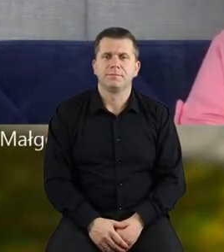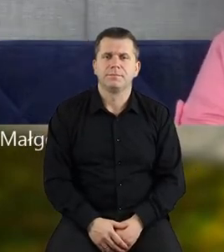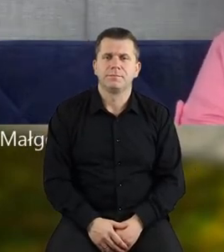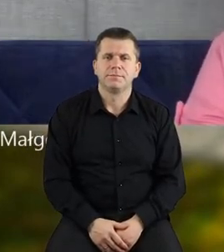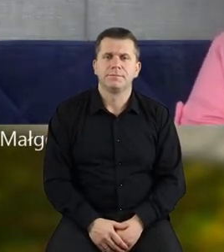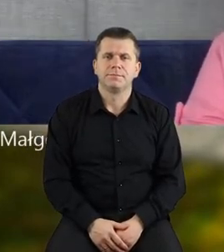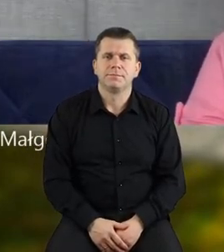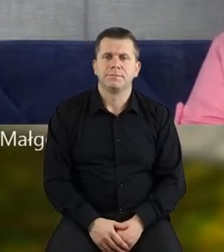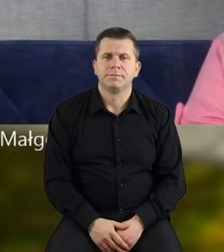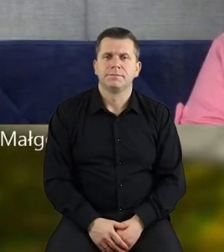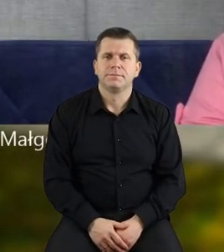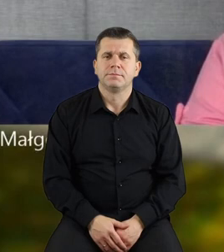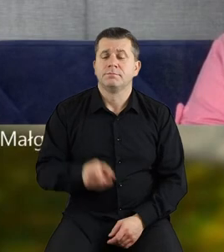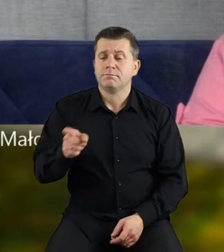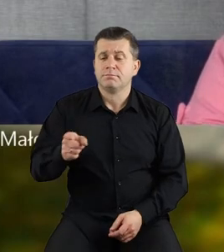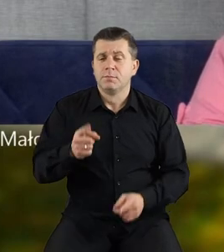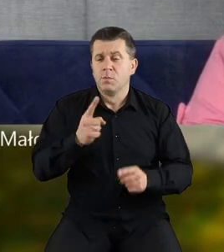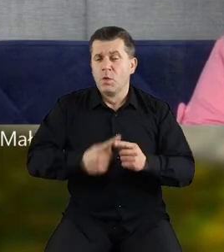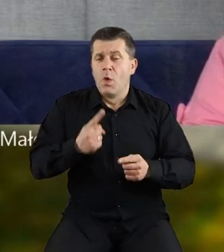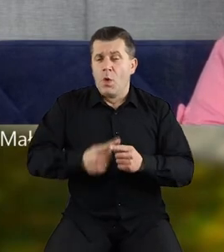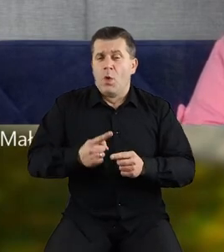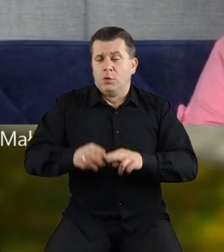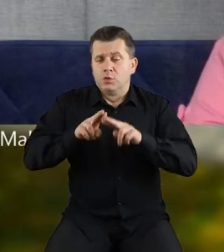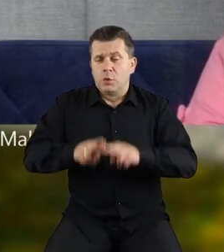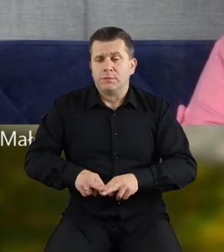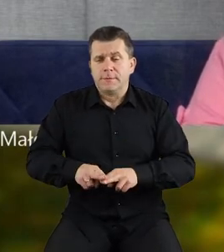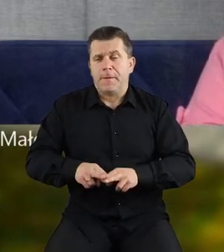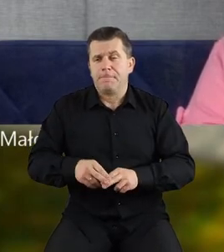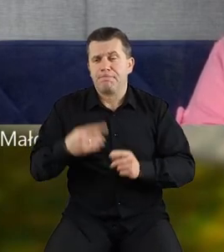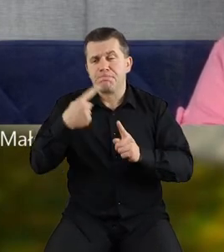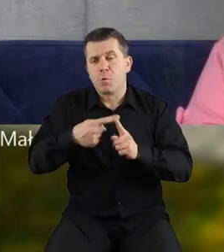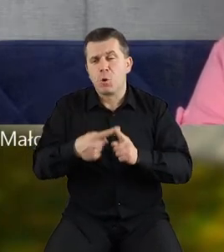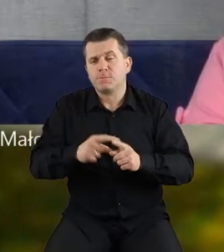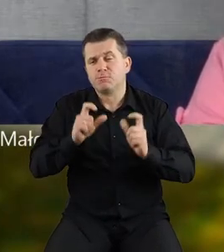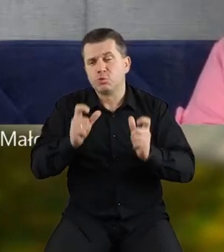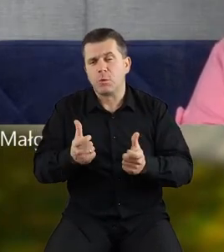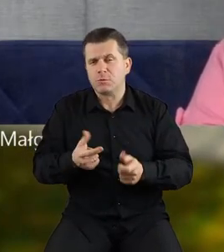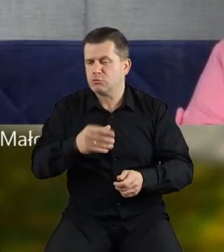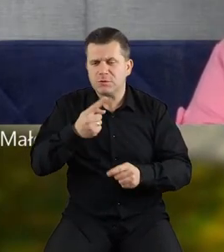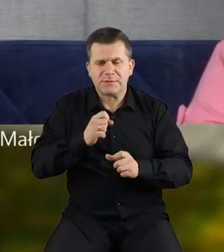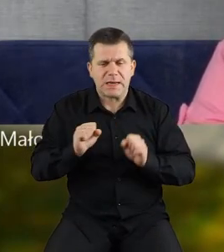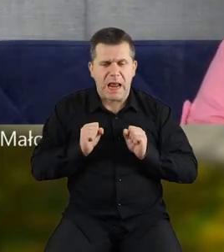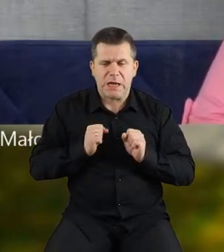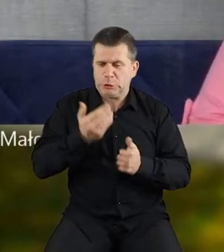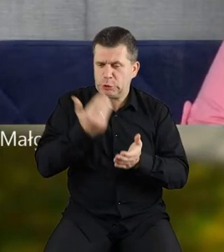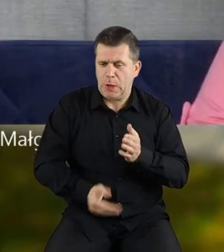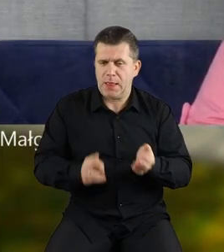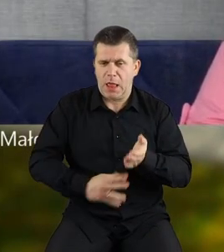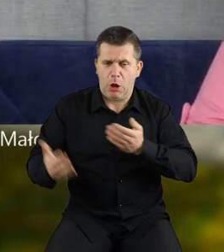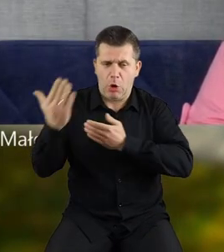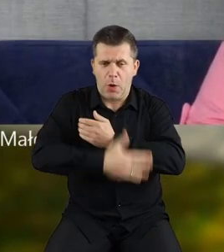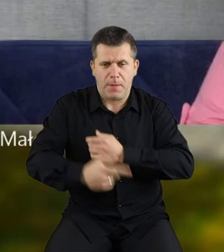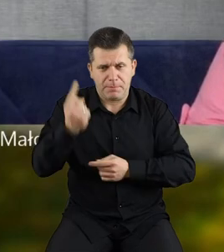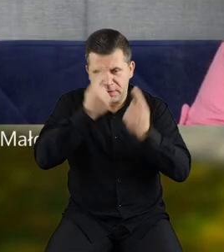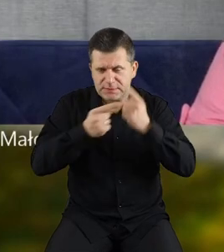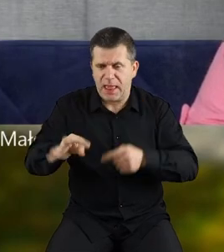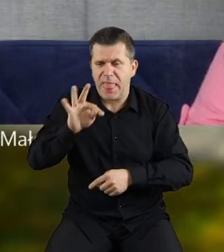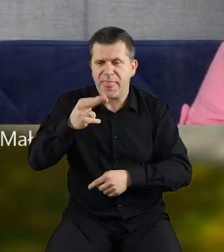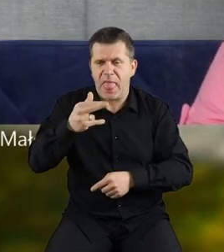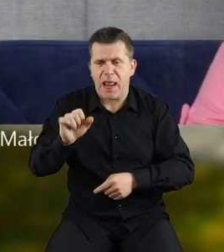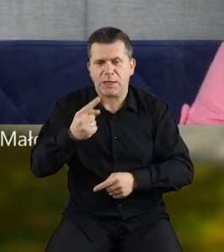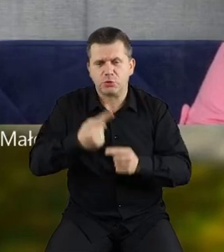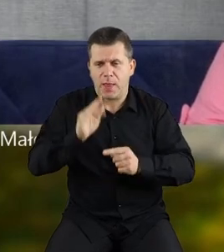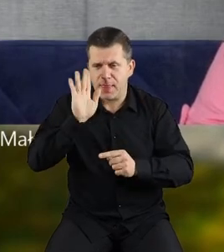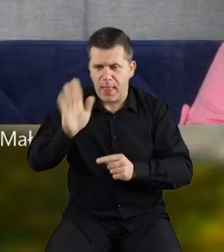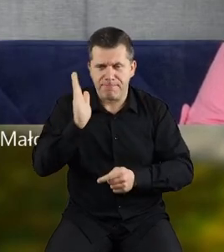Czy żadnego światełka w tunelu tam nie zostawiłaś? I strasznie mi było szkoda. Ja na końcu myślałam, że ta Teresa